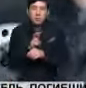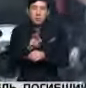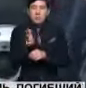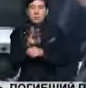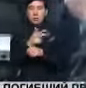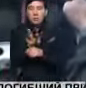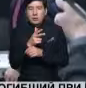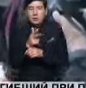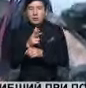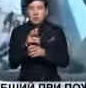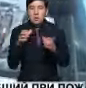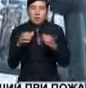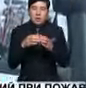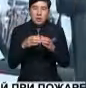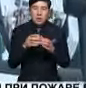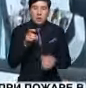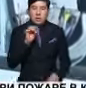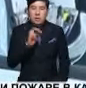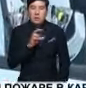в кабине мусоровоза.